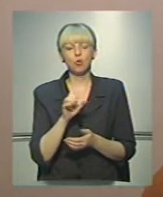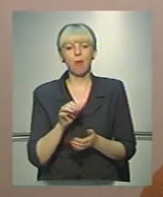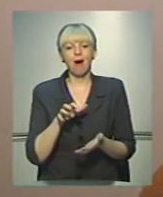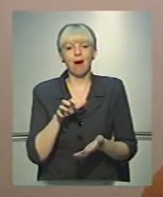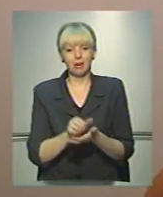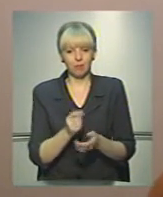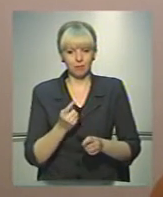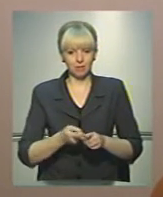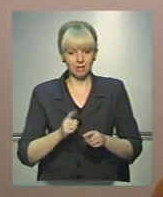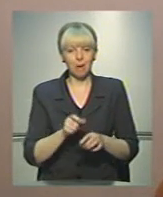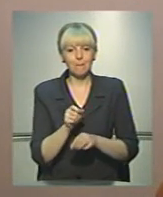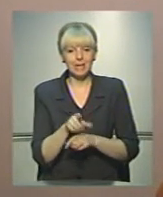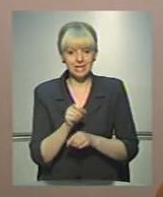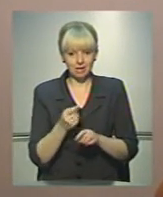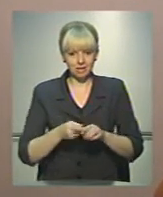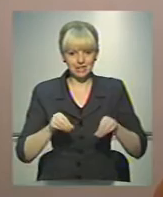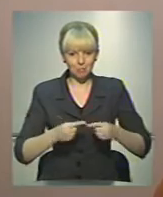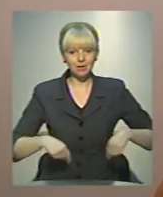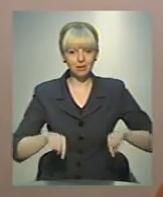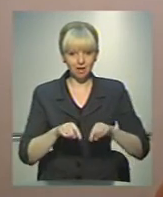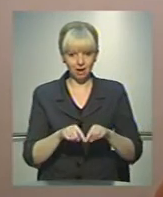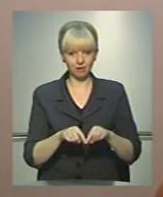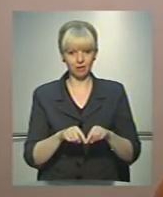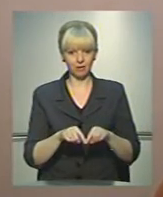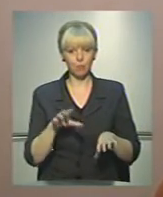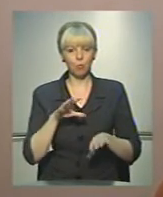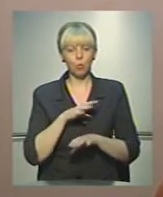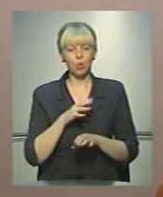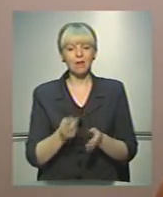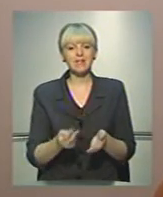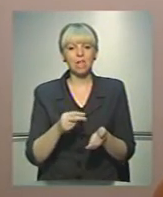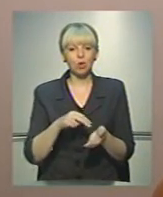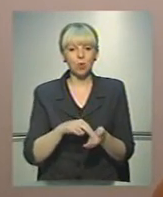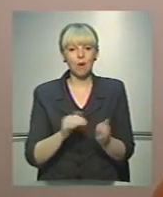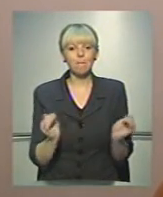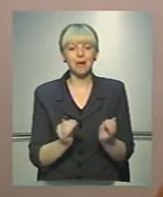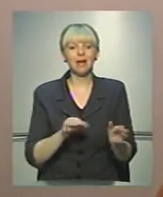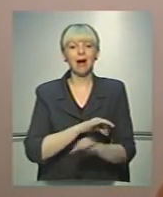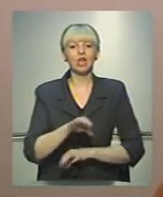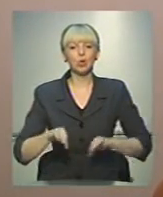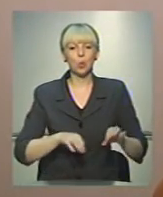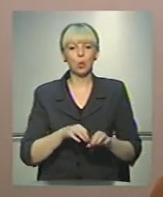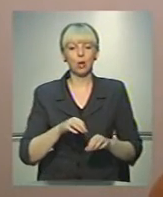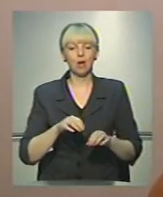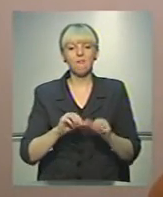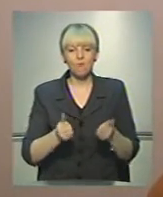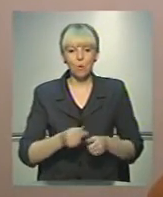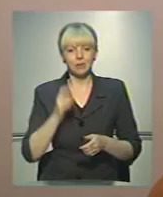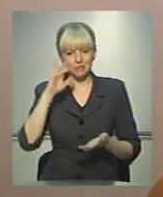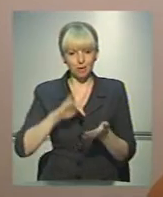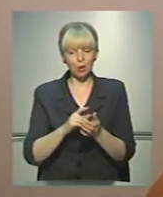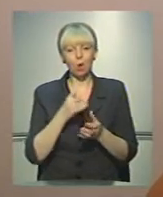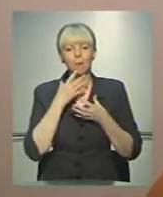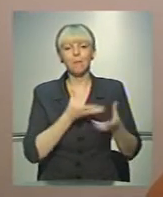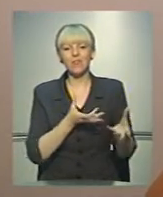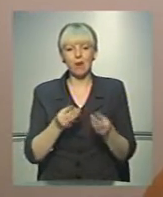І на призначення цієї земельної ділянки було встановлення малих архітектурних форм з метою